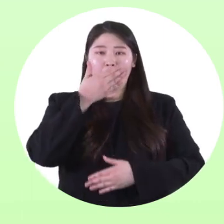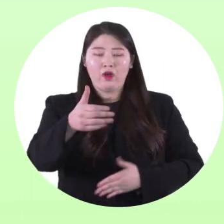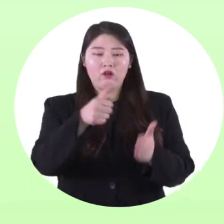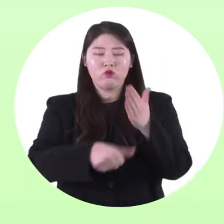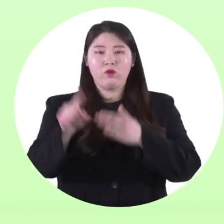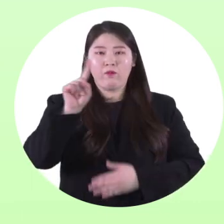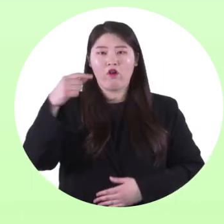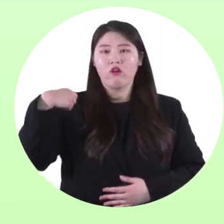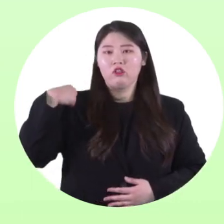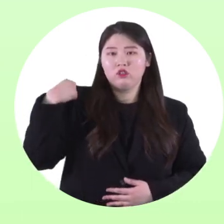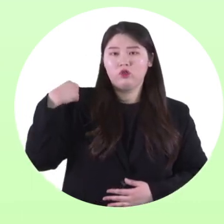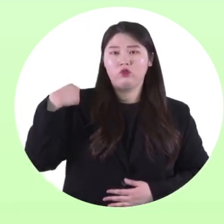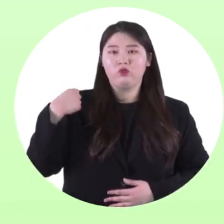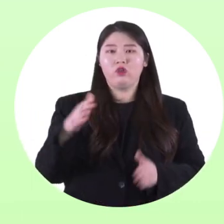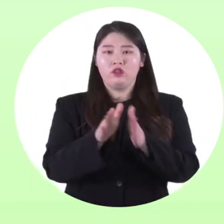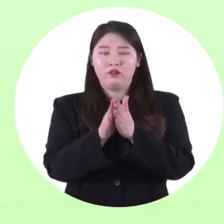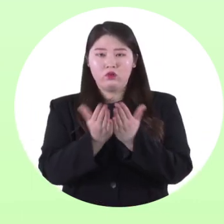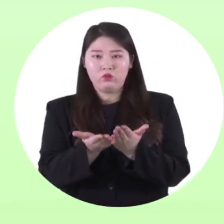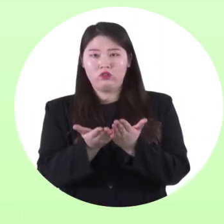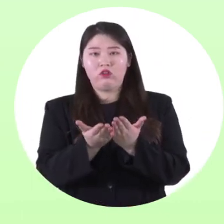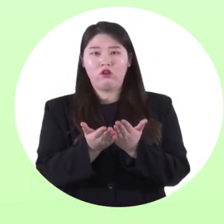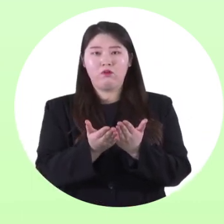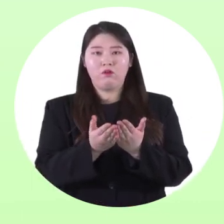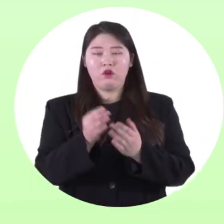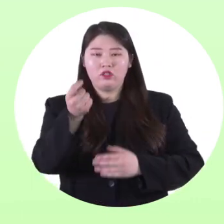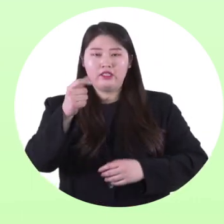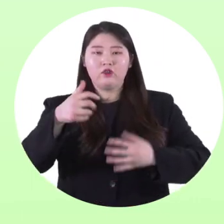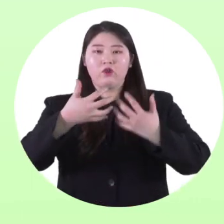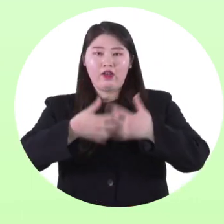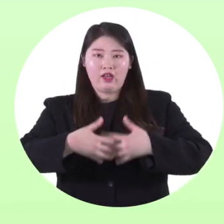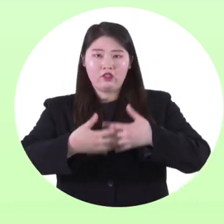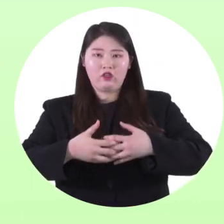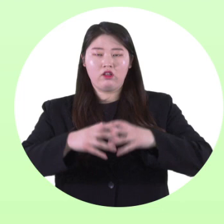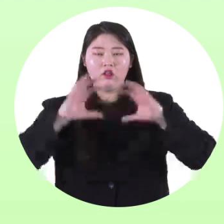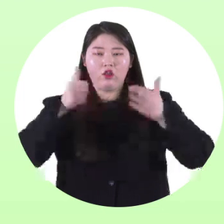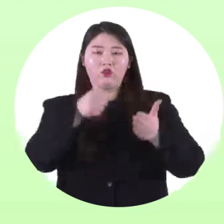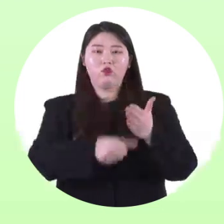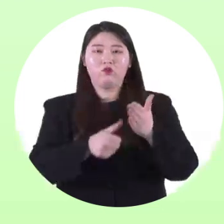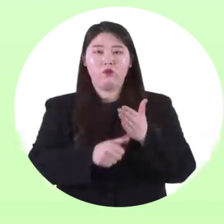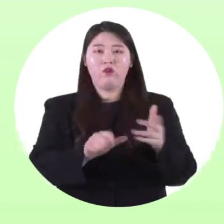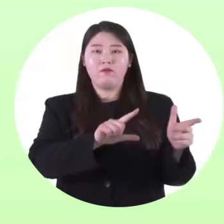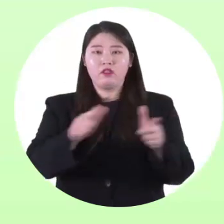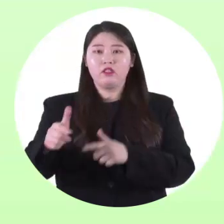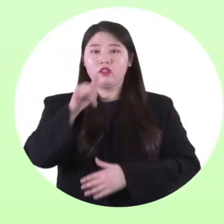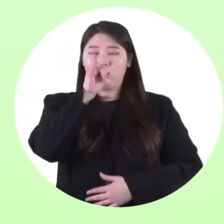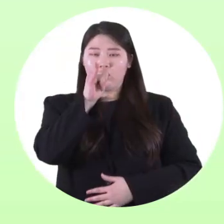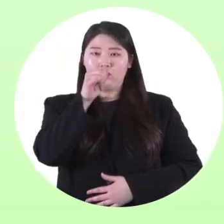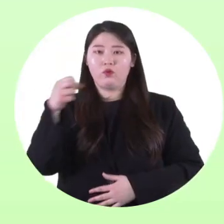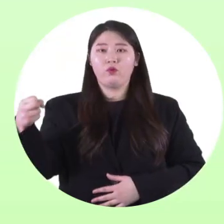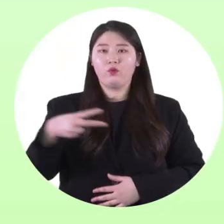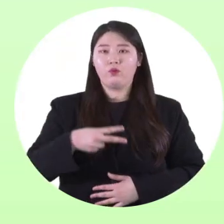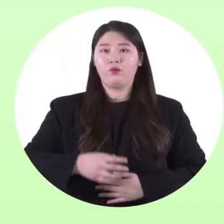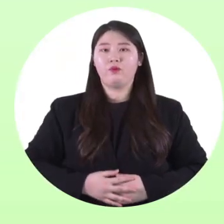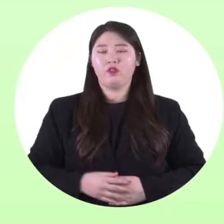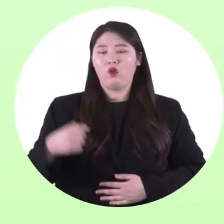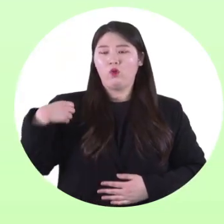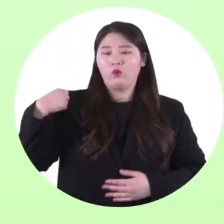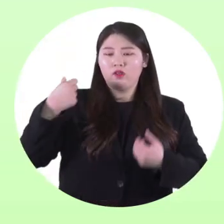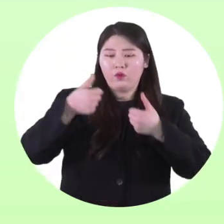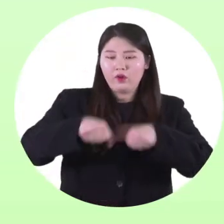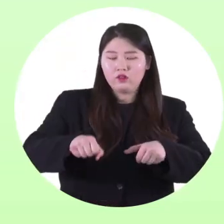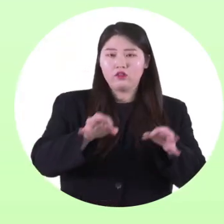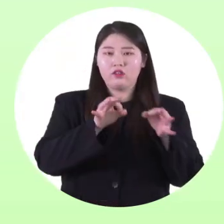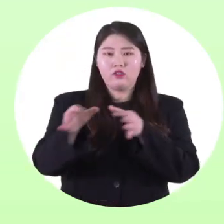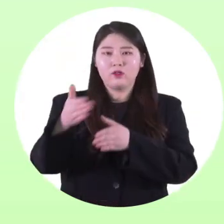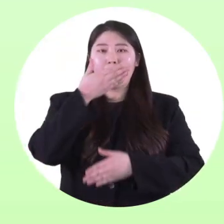물품은 의료, 잡화, 도서, 소형가전, 육아용품, 기타 생활용품 등이고 찢어진